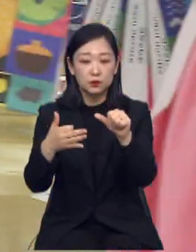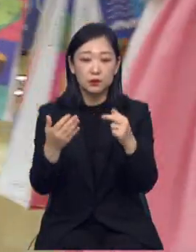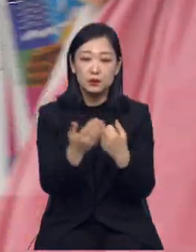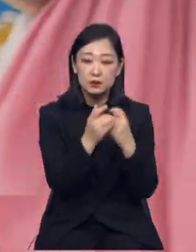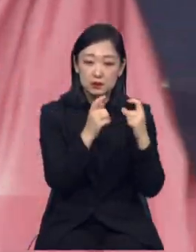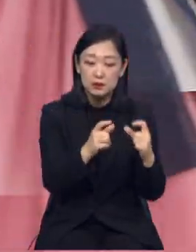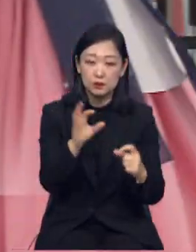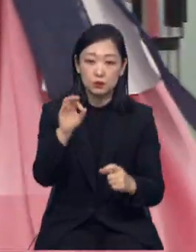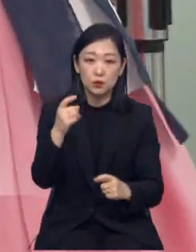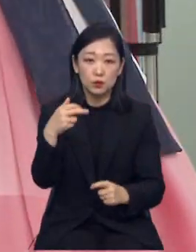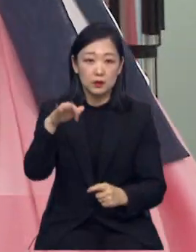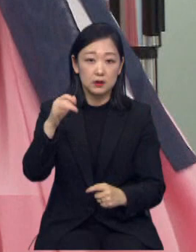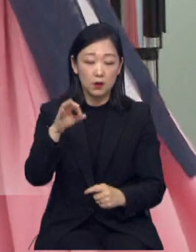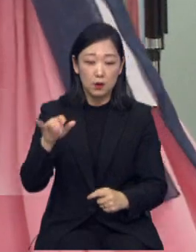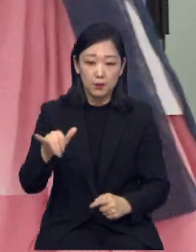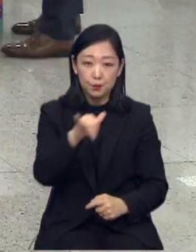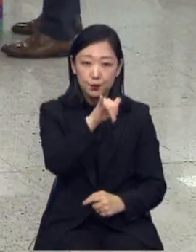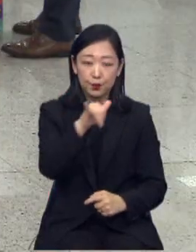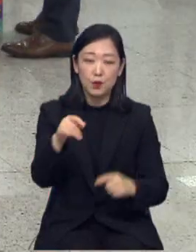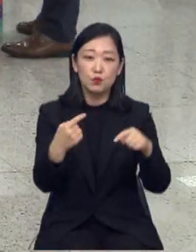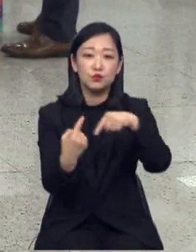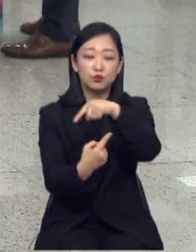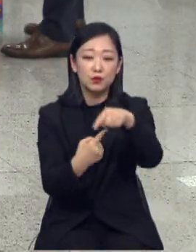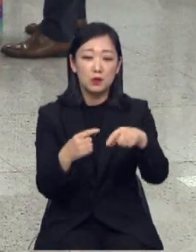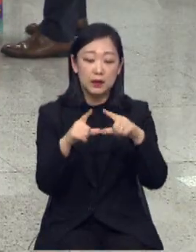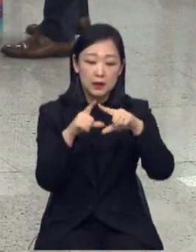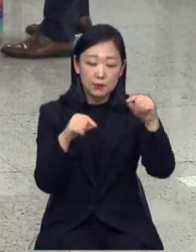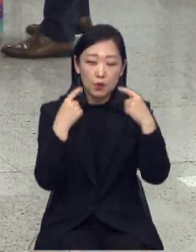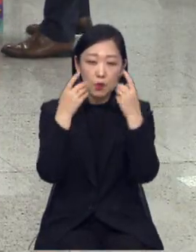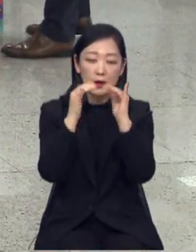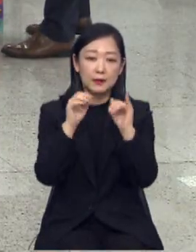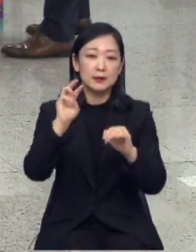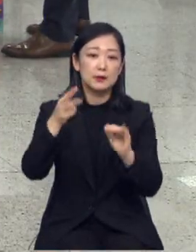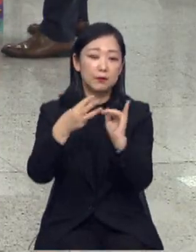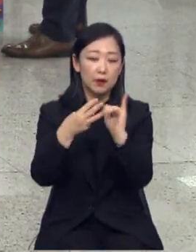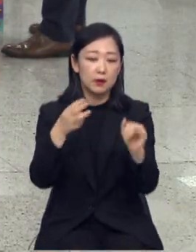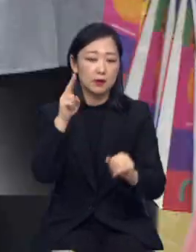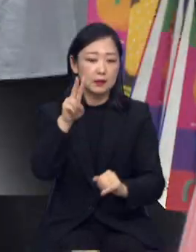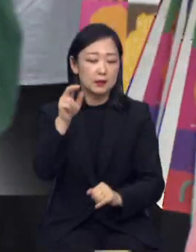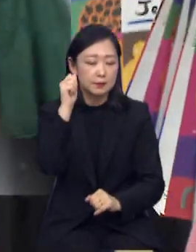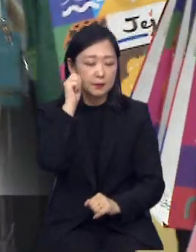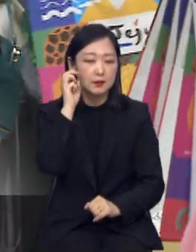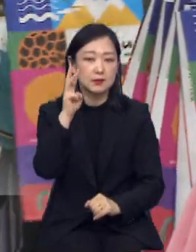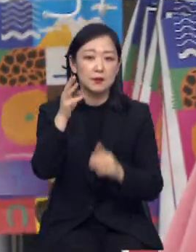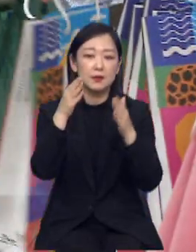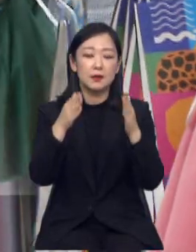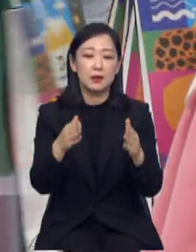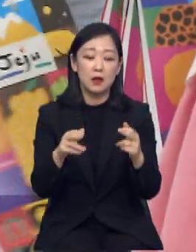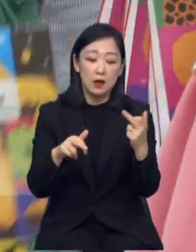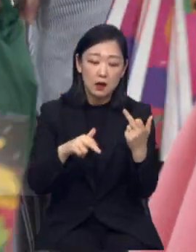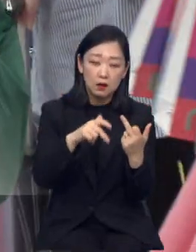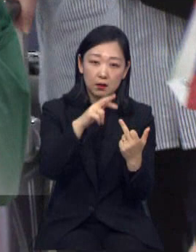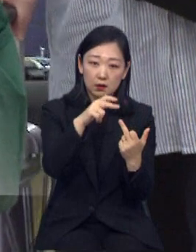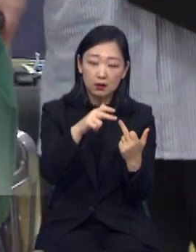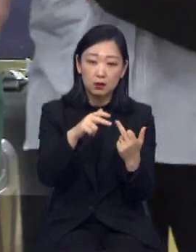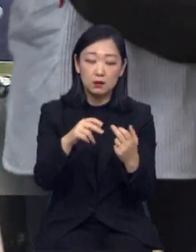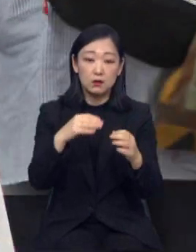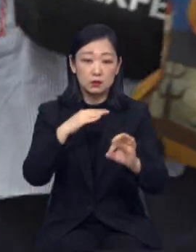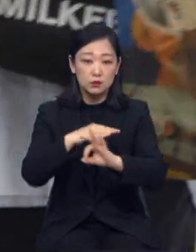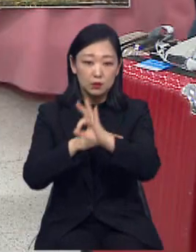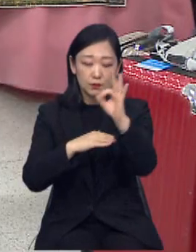오키나와 노선에 전세기를 운항하며 일본인 관광객 300여 명은 2박 3일 동안 한라산과 성산 일출봉